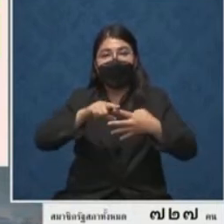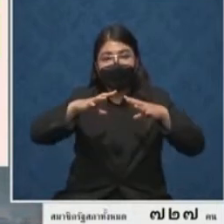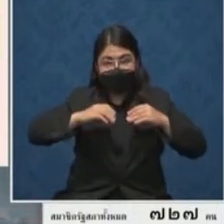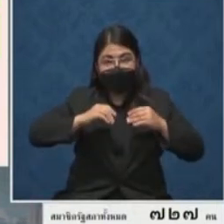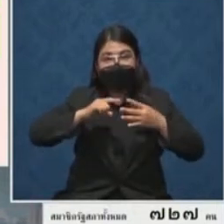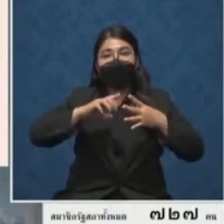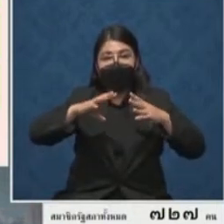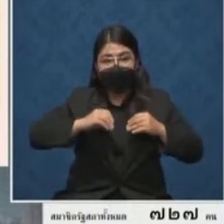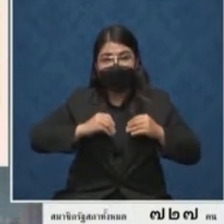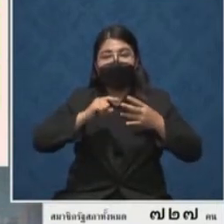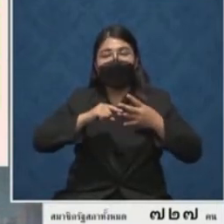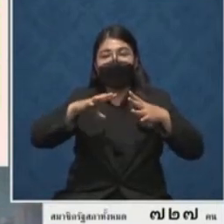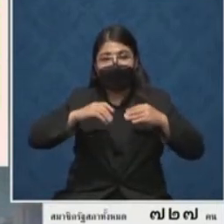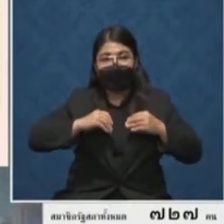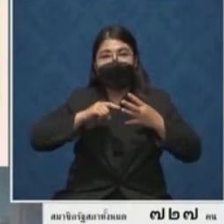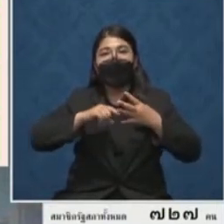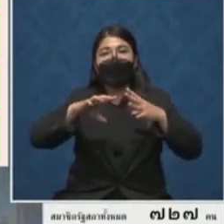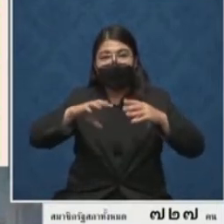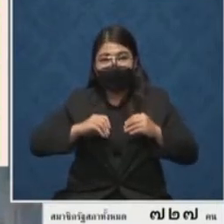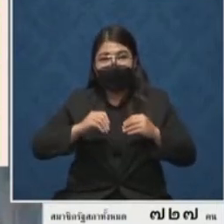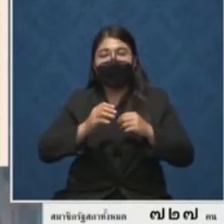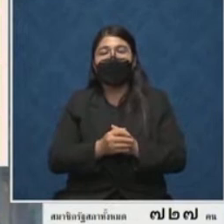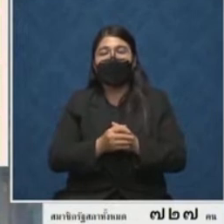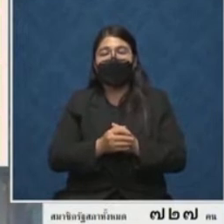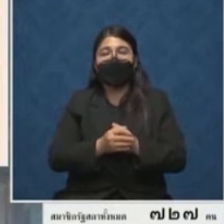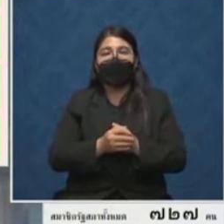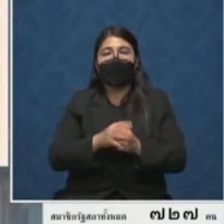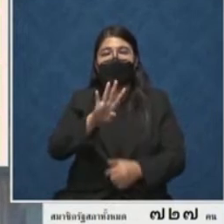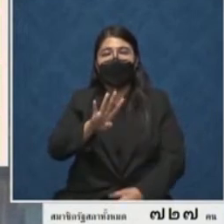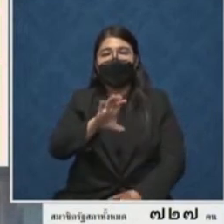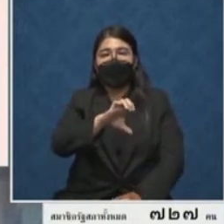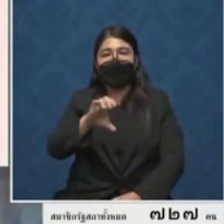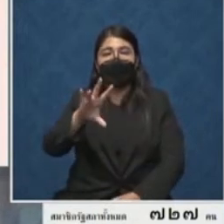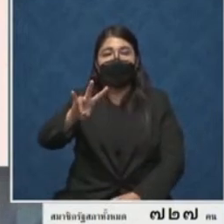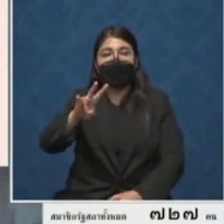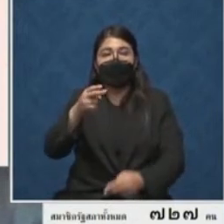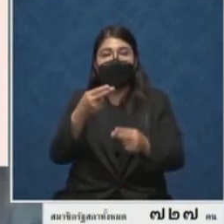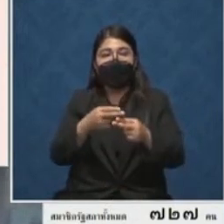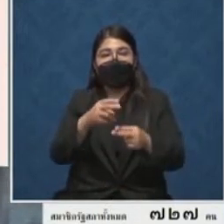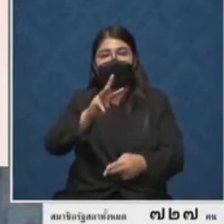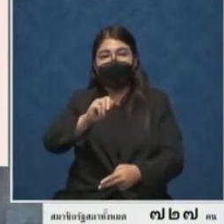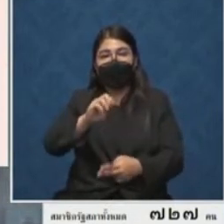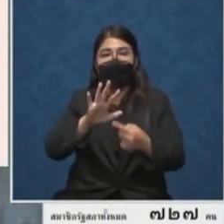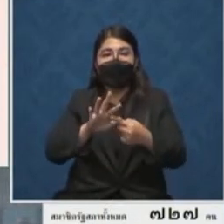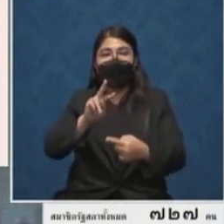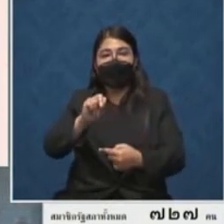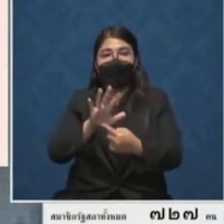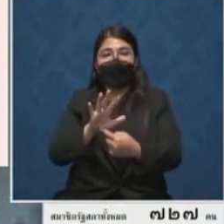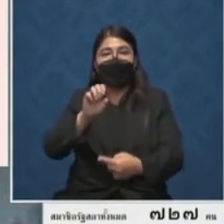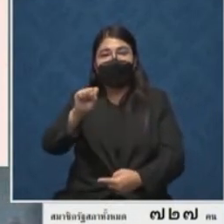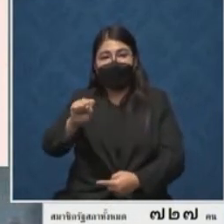การ 407นายมานัสอ่อนอ้าย 1ไม่รับหลัก